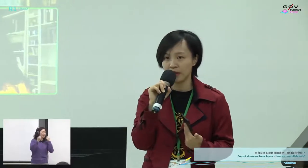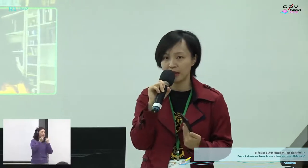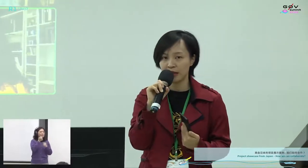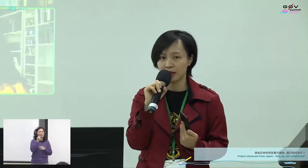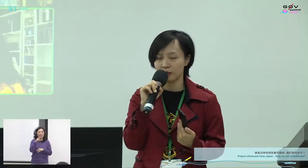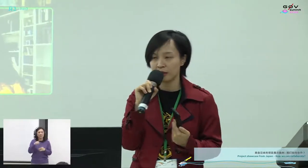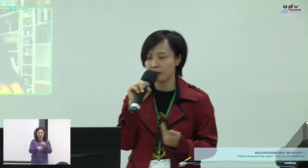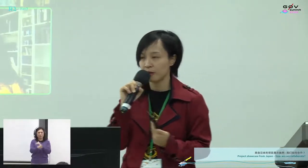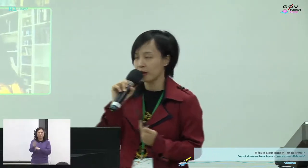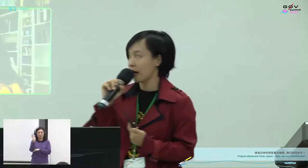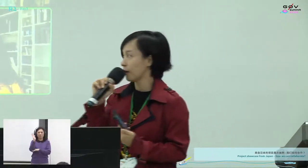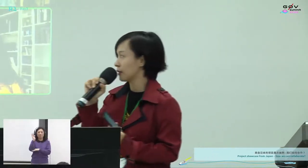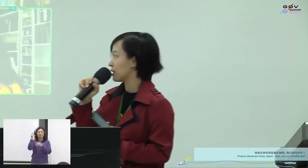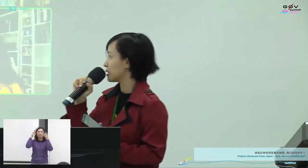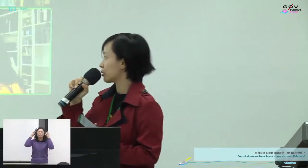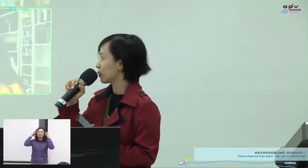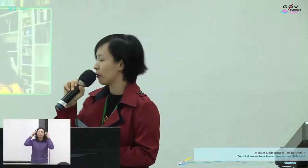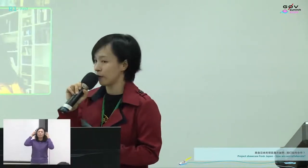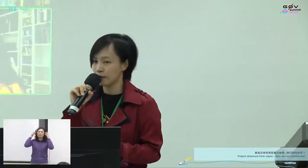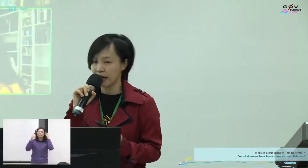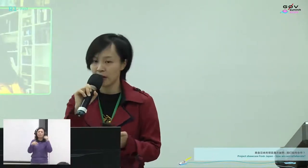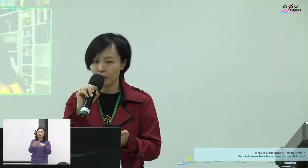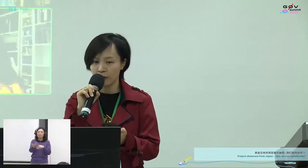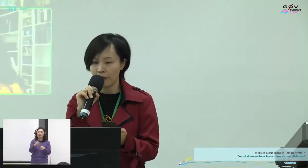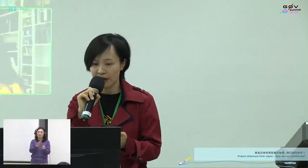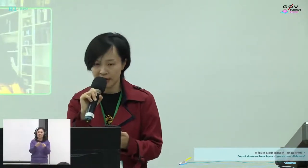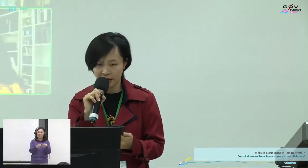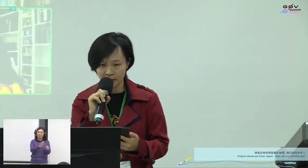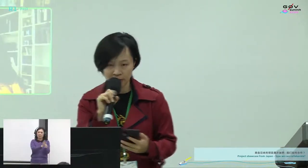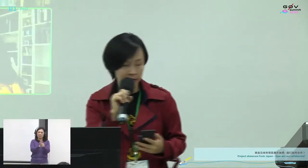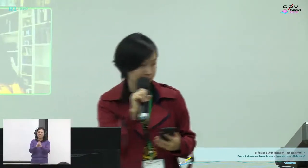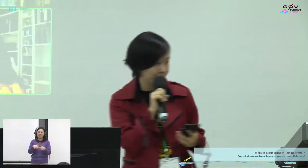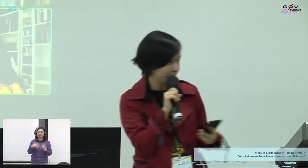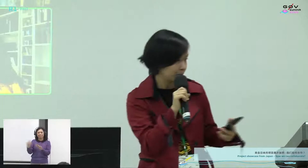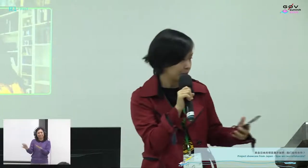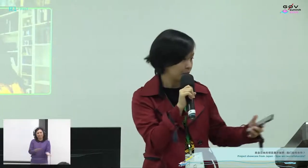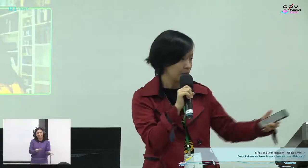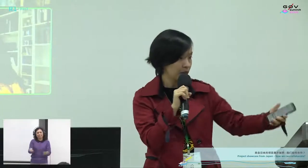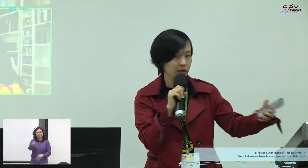里面，那也是提供更好的一些公共服务。那我们欢迎他们。